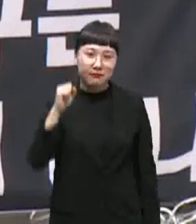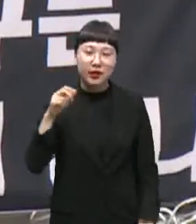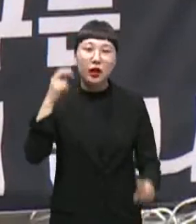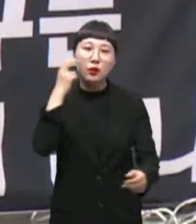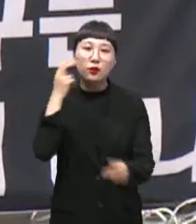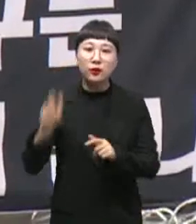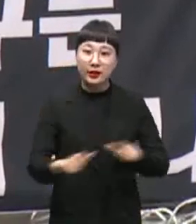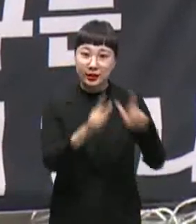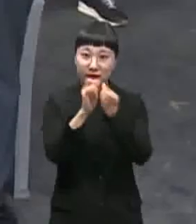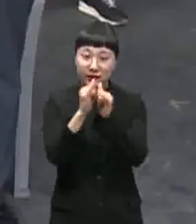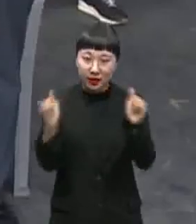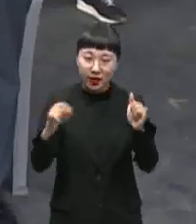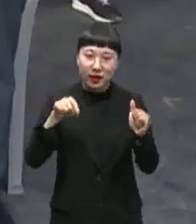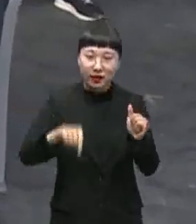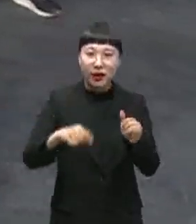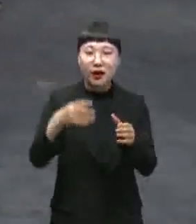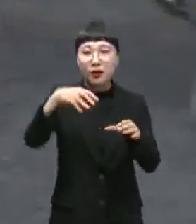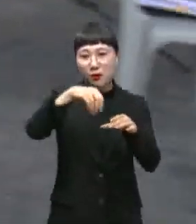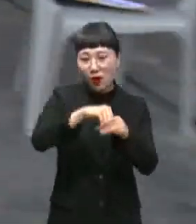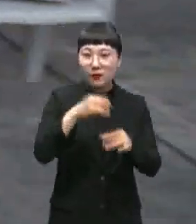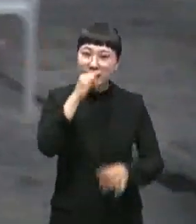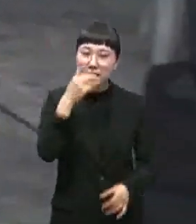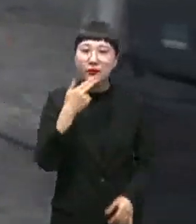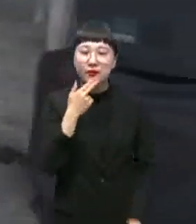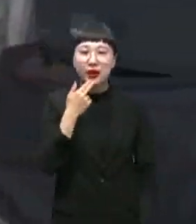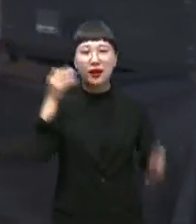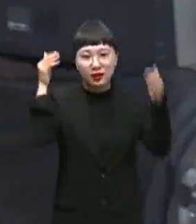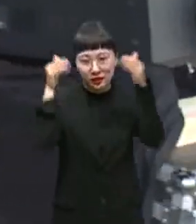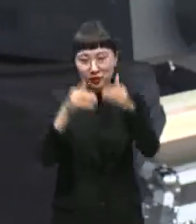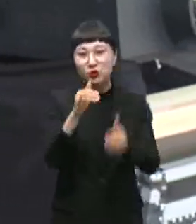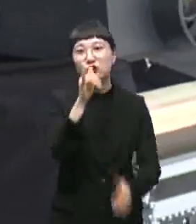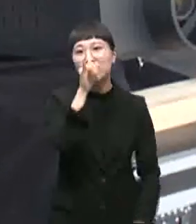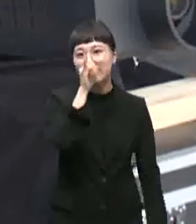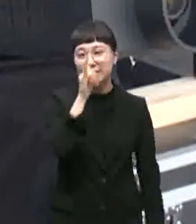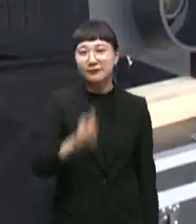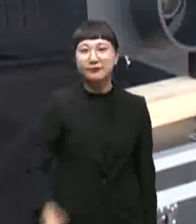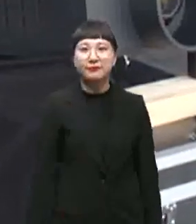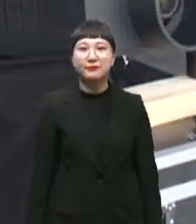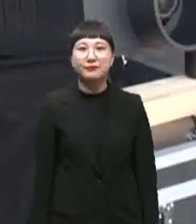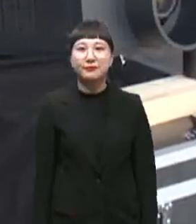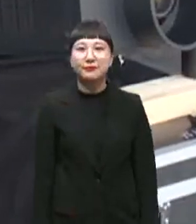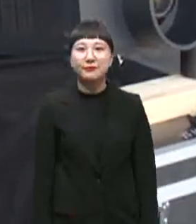이 같은 의견이 반영될지 주목됩니다. NIB 뉴스 원태규입니다.